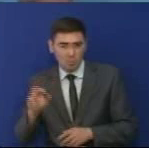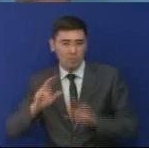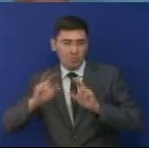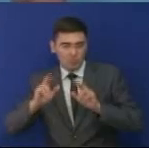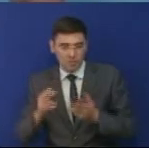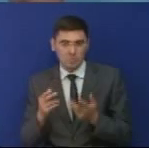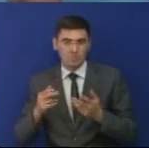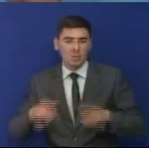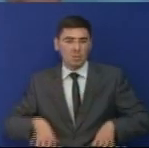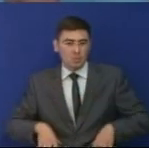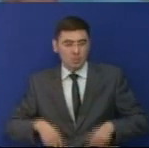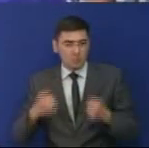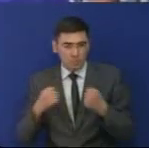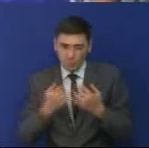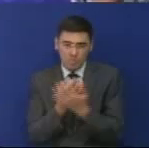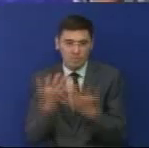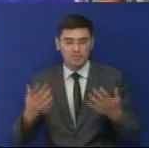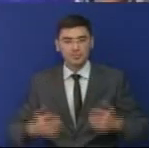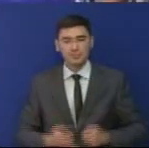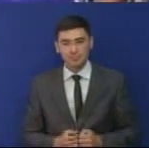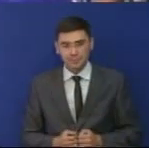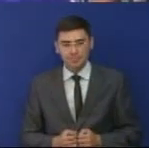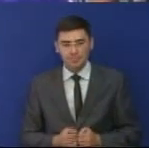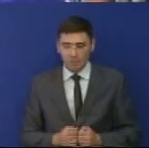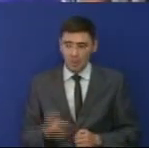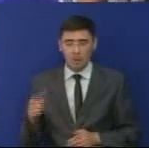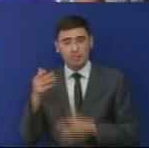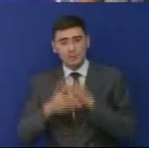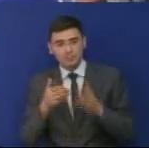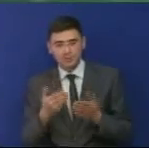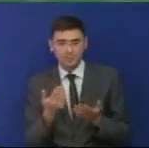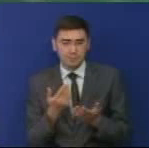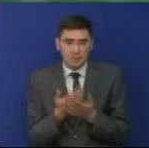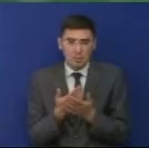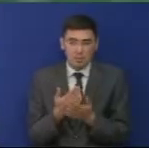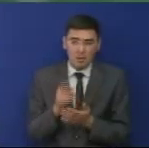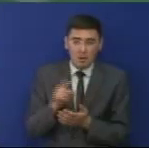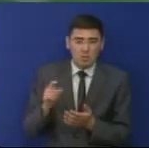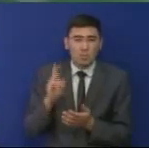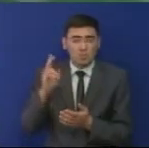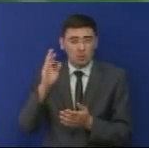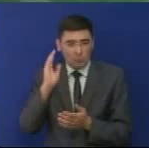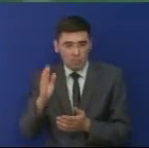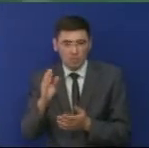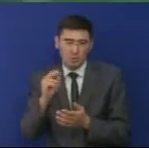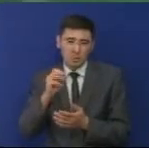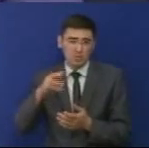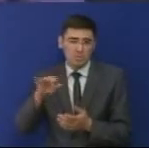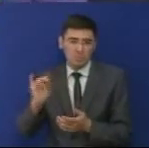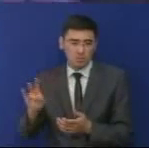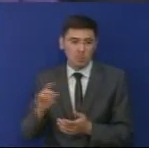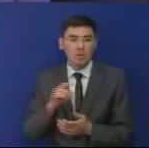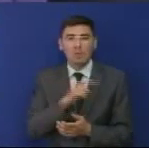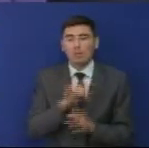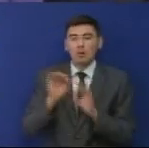конный спорт. Ребята принимают участие в престижных соревнованиях. Олимпийский чемпион пожелал молодому поколению крепкого здоровья и благополучия, а